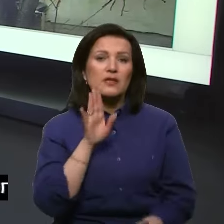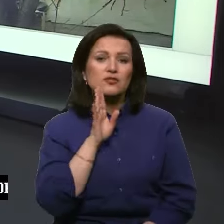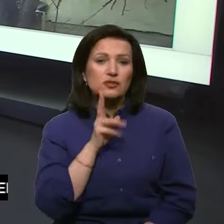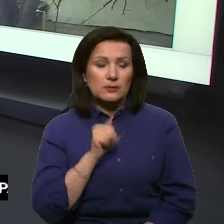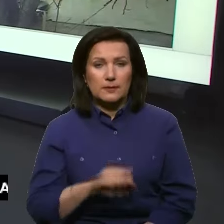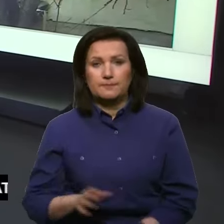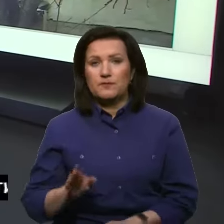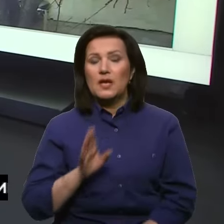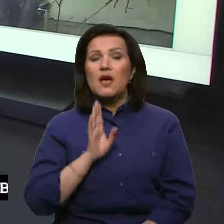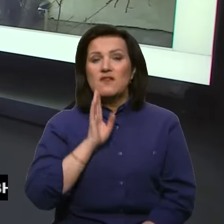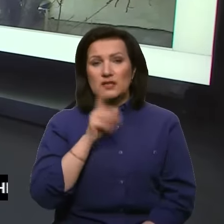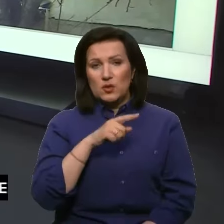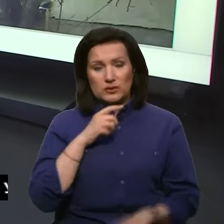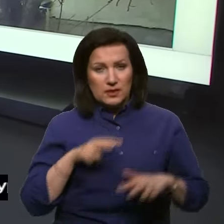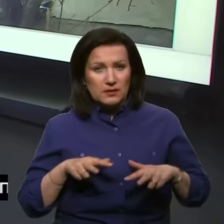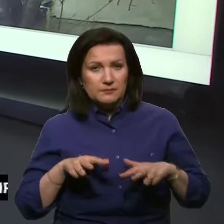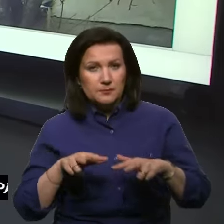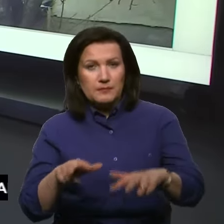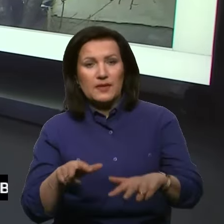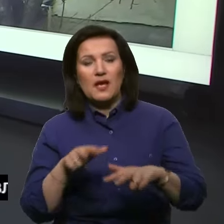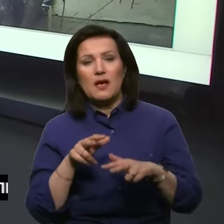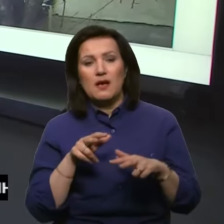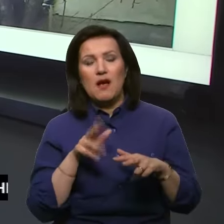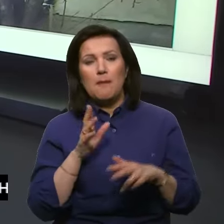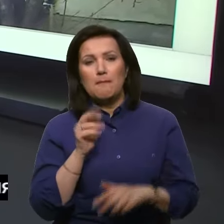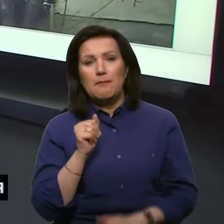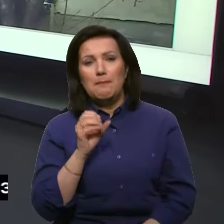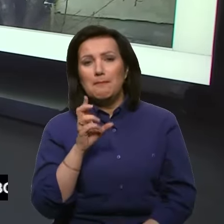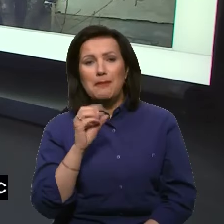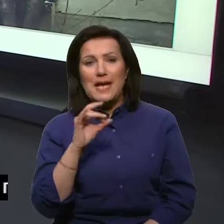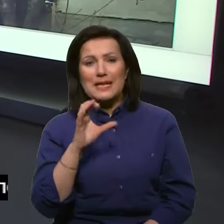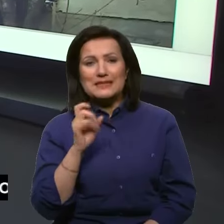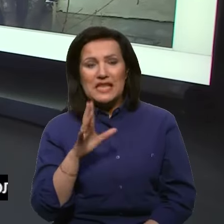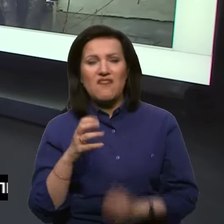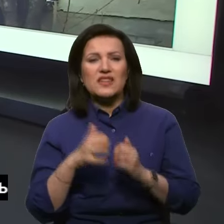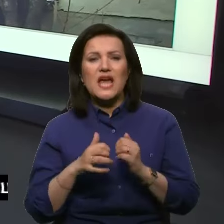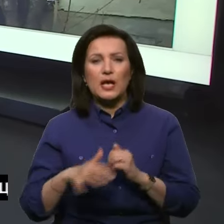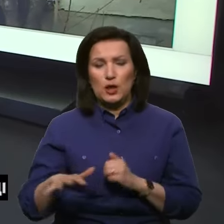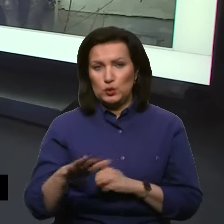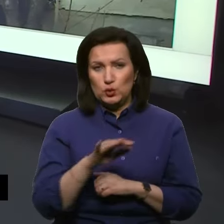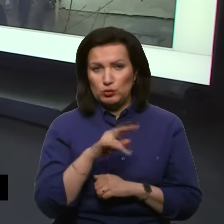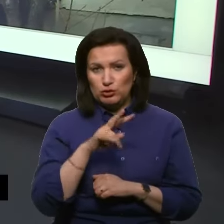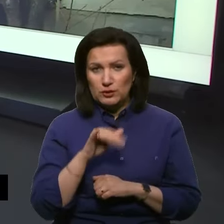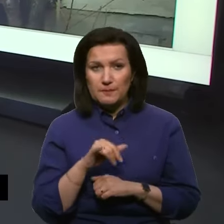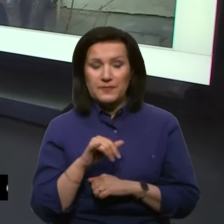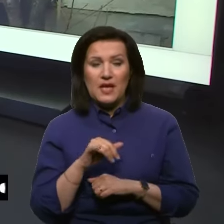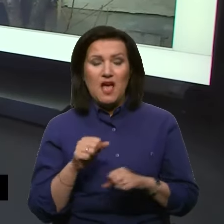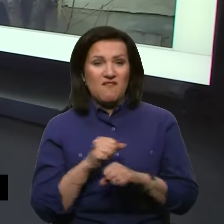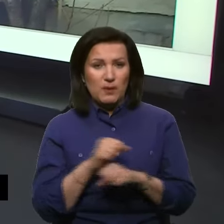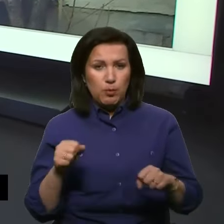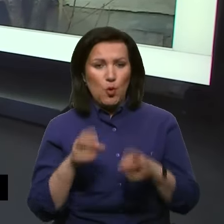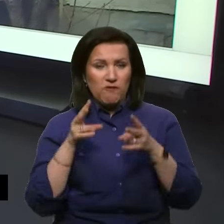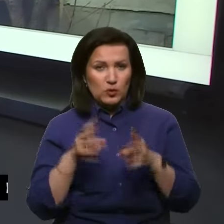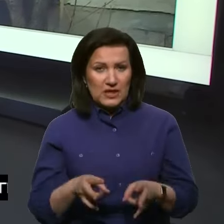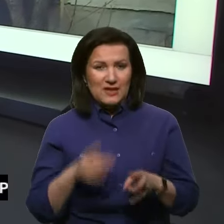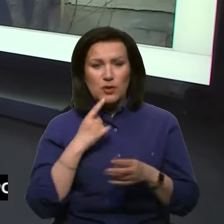Вранці росіяни з дрона атакували Береслав на Херсонщині. Як повідомила у телеграмі Херсонська обласна військова адміністрація, вибухову